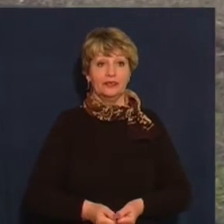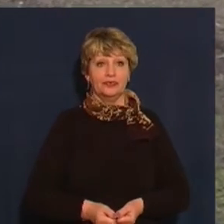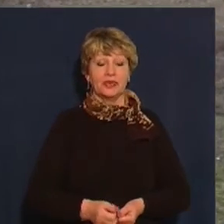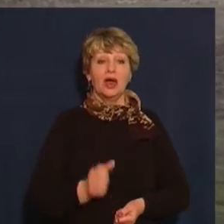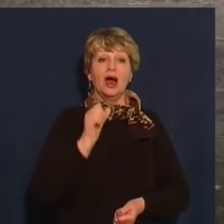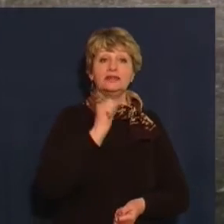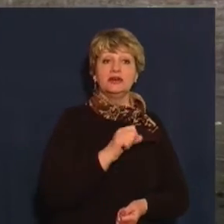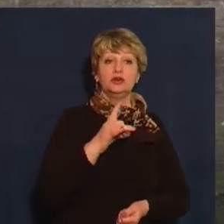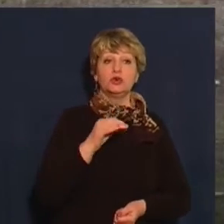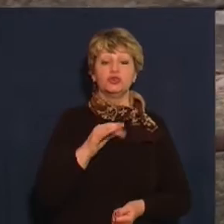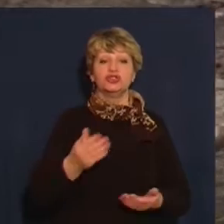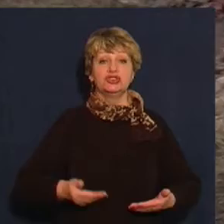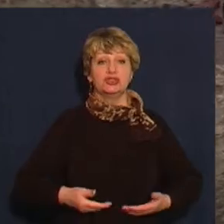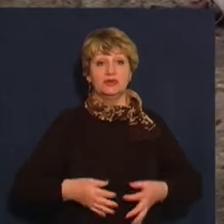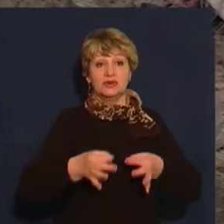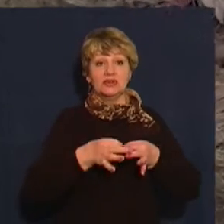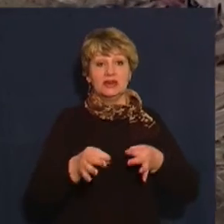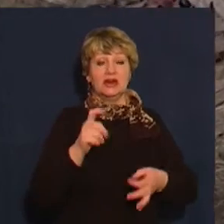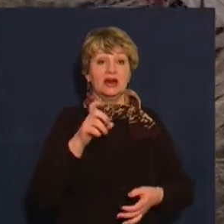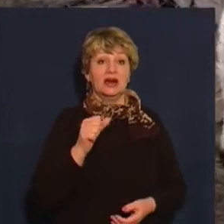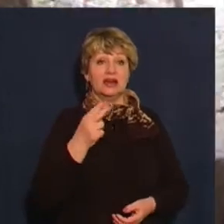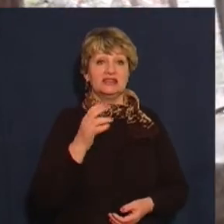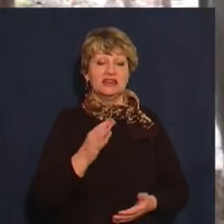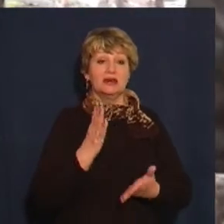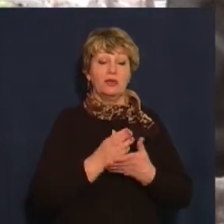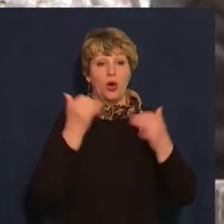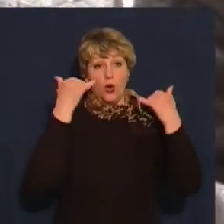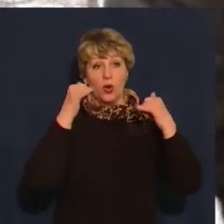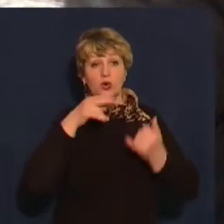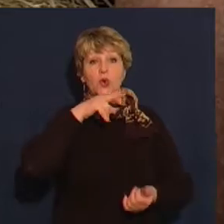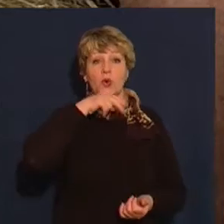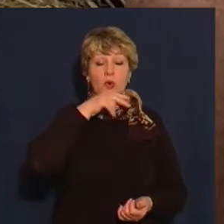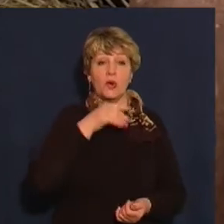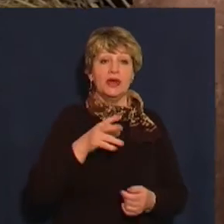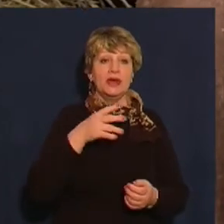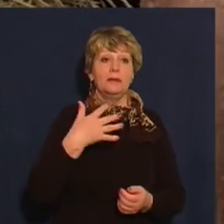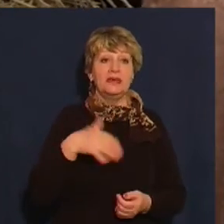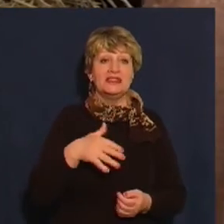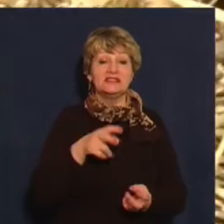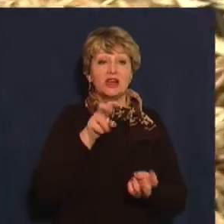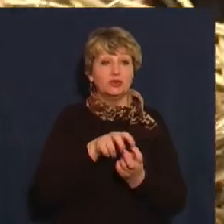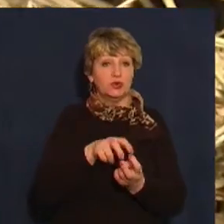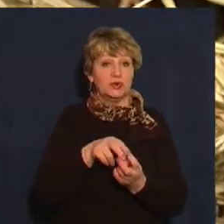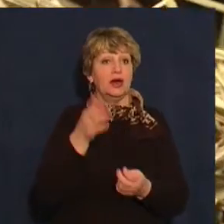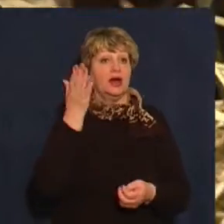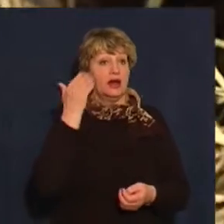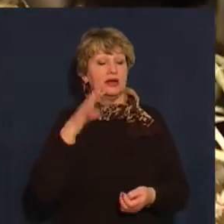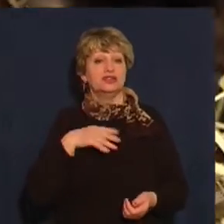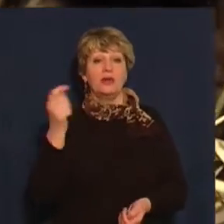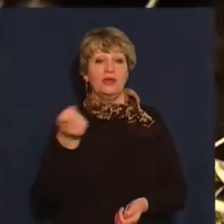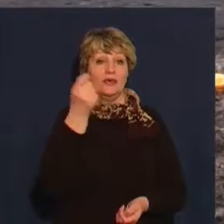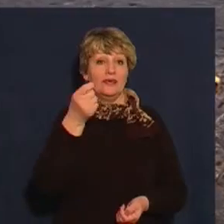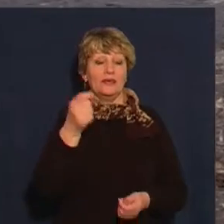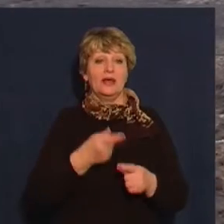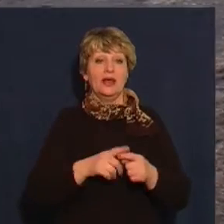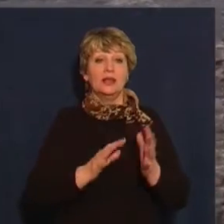Анатолій Рут живе у селі Хацьке. Чоловік тримає корову, двох кіз і 50 нутрій. Раніше випасав худобу і заготовляв для неї сіно на